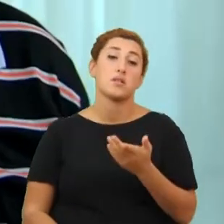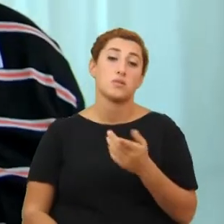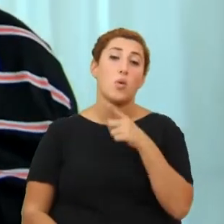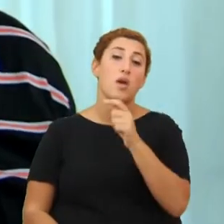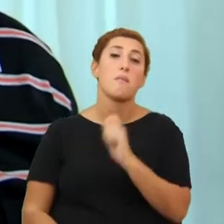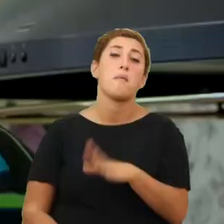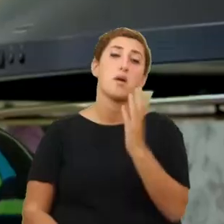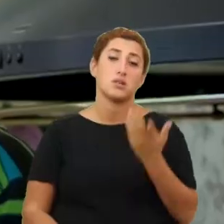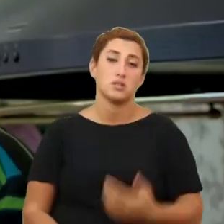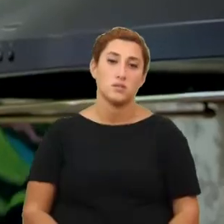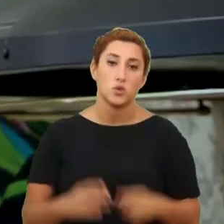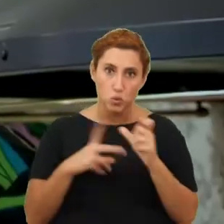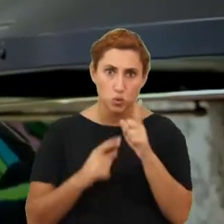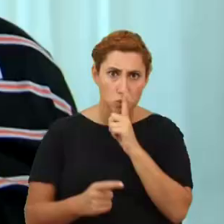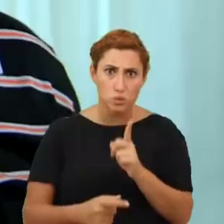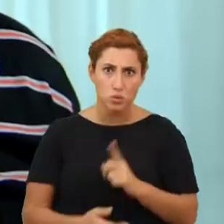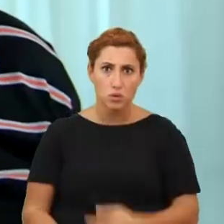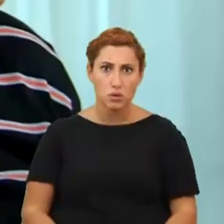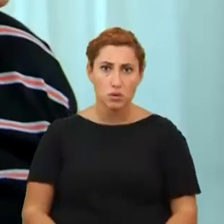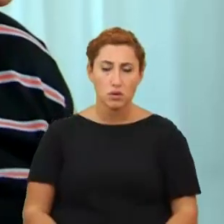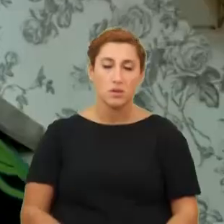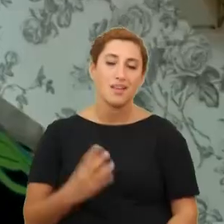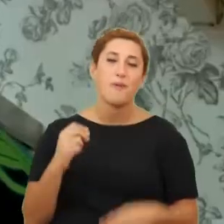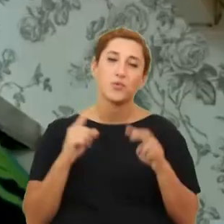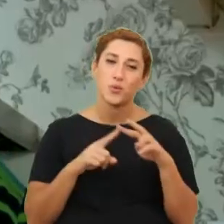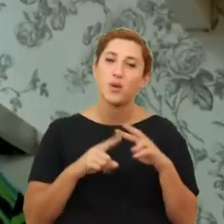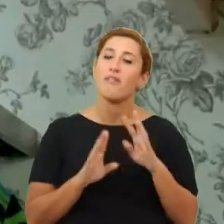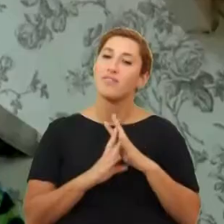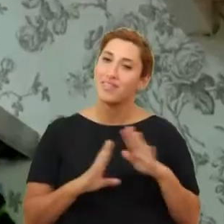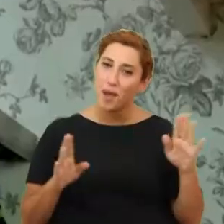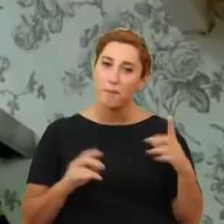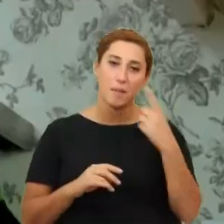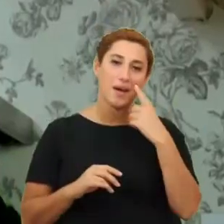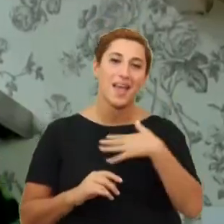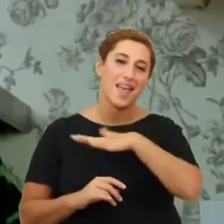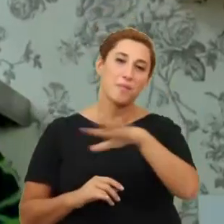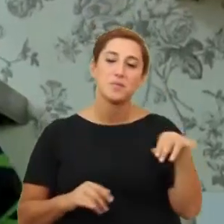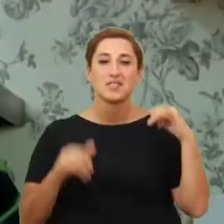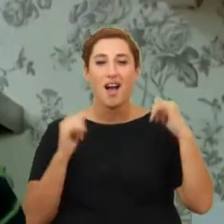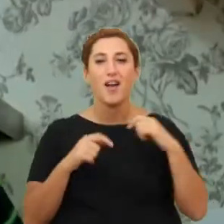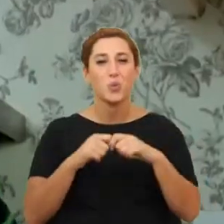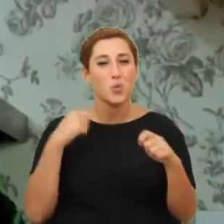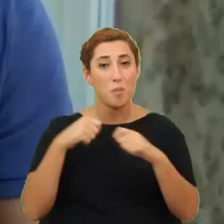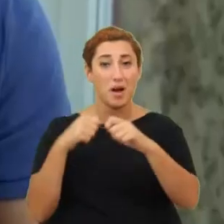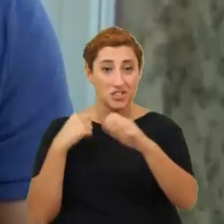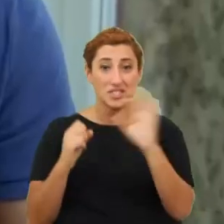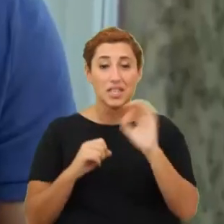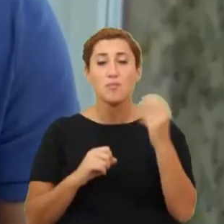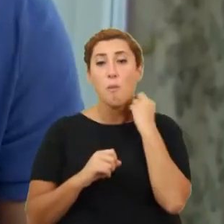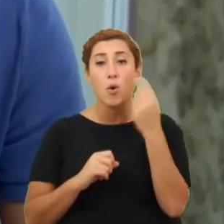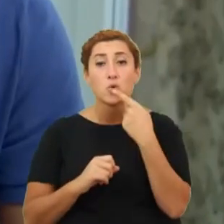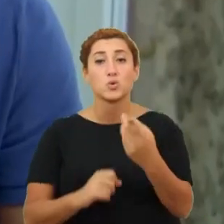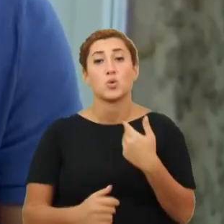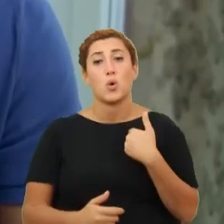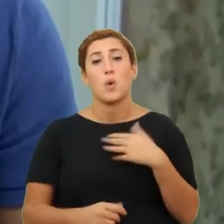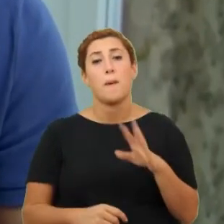Yalamaz o çocuk ya. Sus! Ya Nurhan, tamam bak. Hepimiz aynı kumaştanız değil mi? Borç diyorum